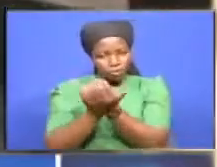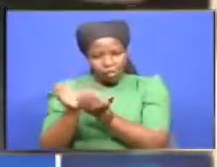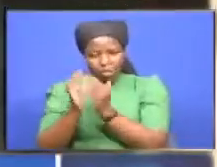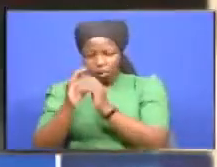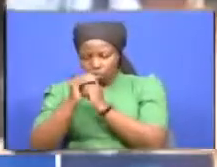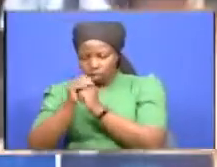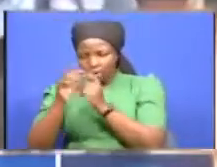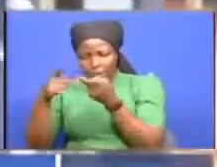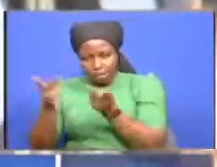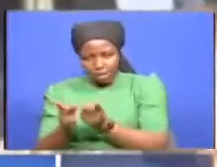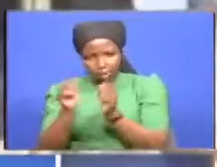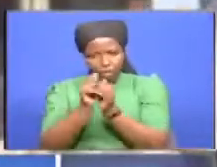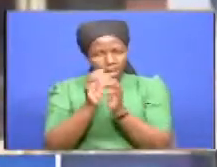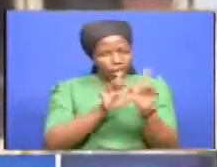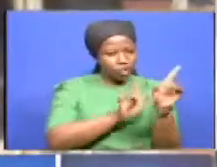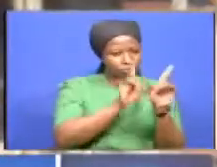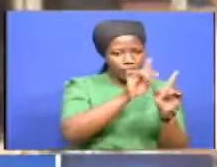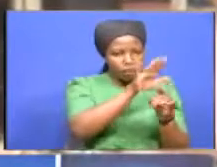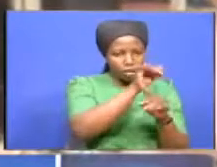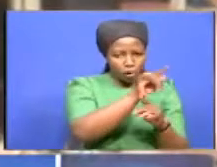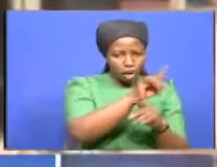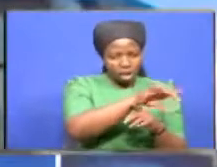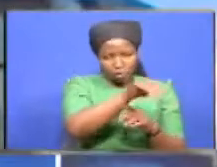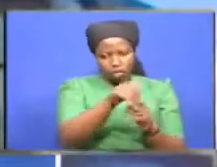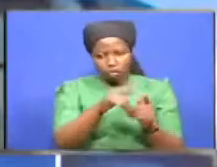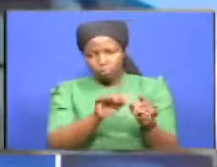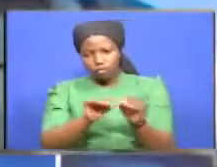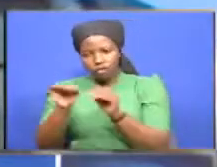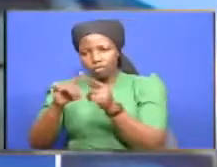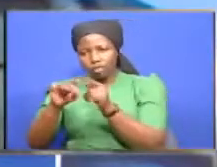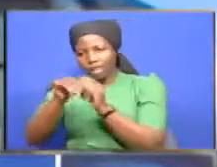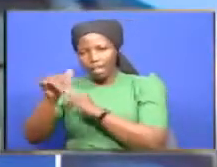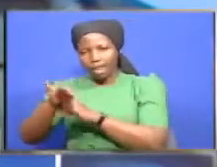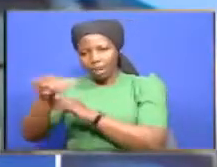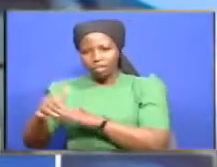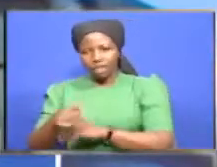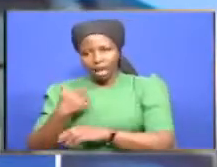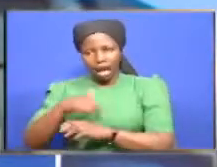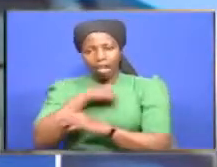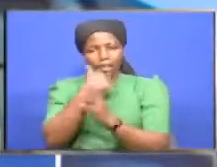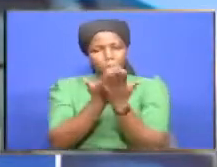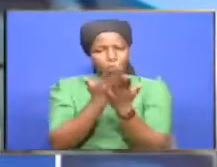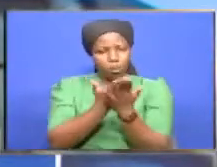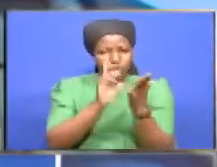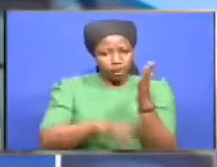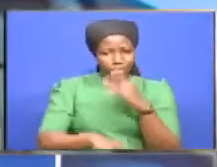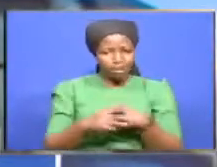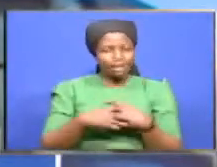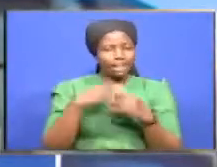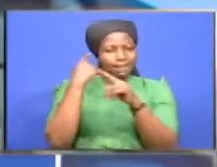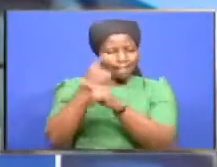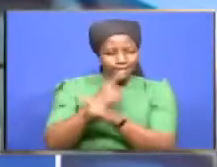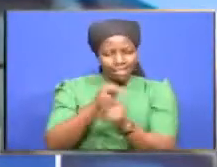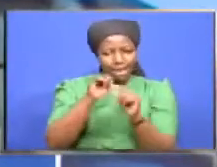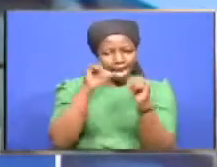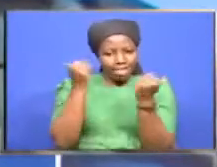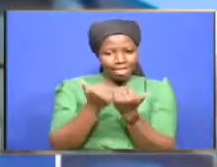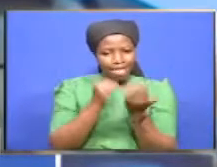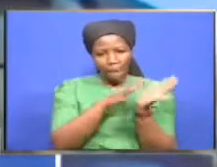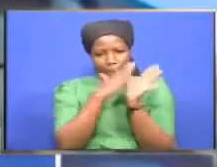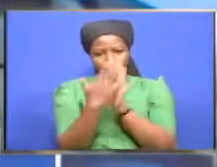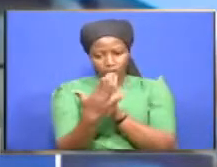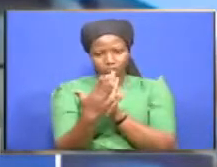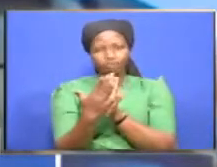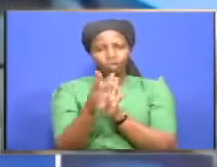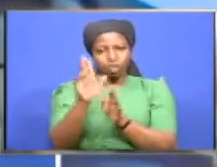na usafiri wa kutoka kaunti moja hadi nyingine. We propose that a multi-agency approach is